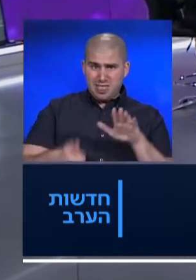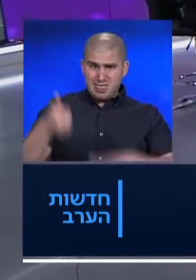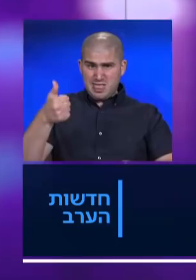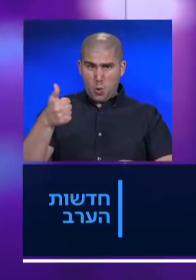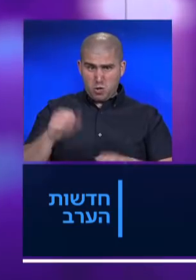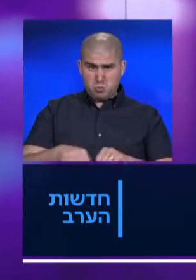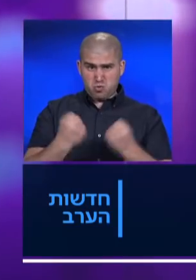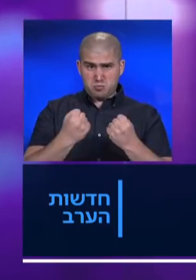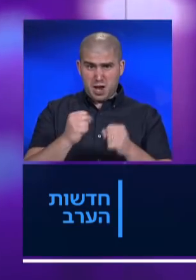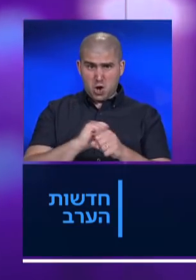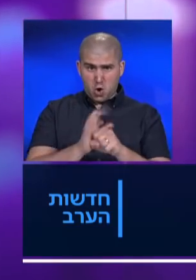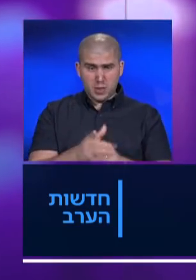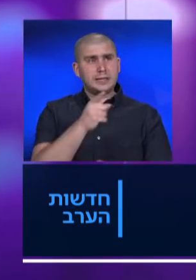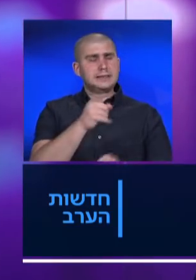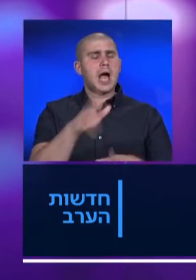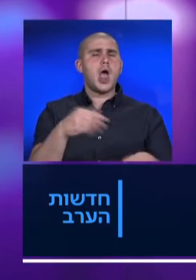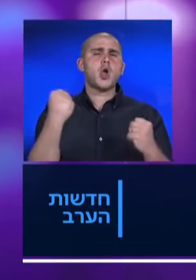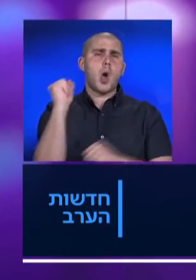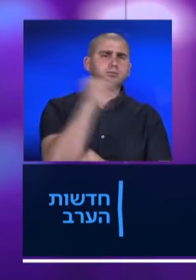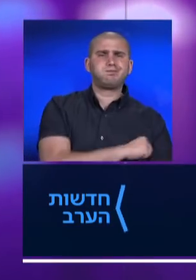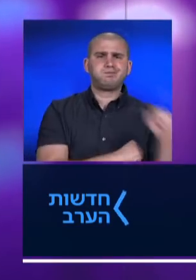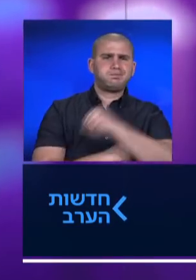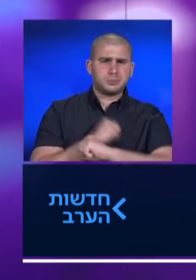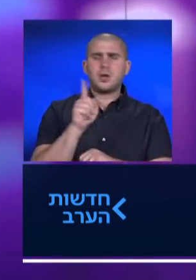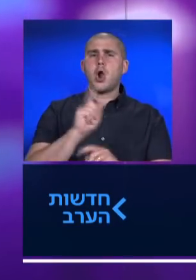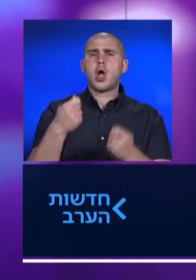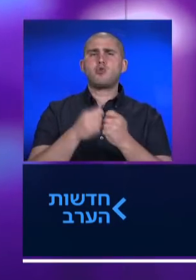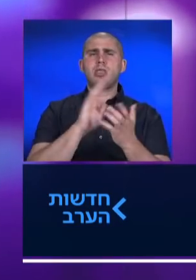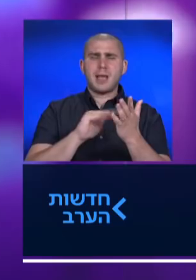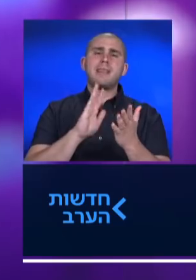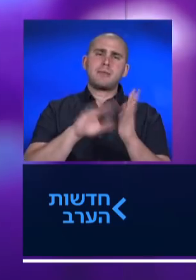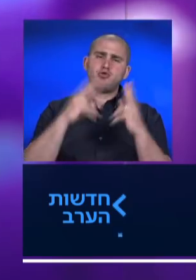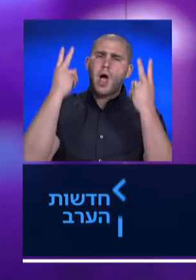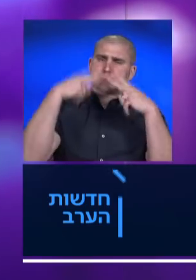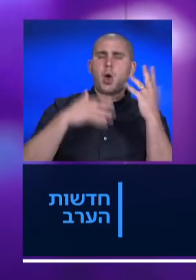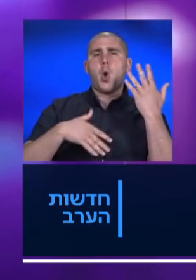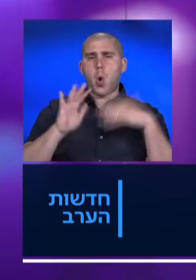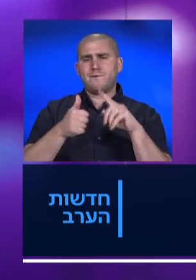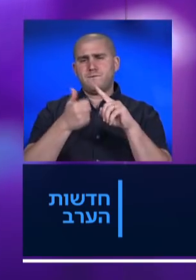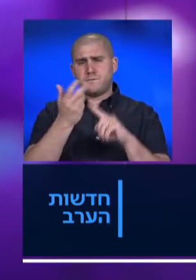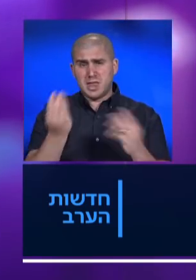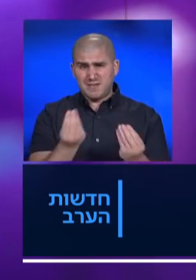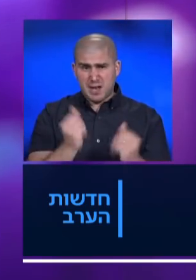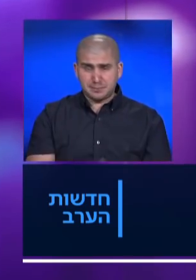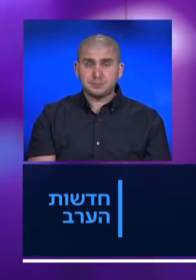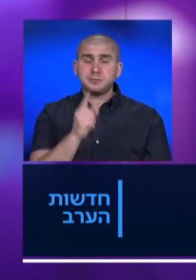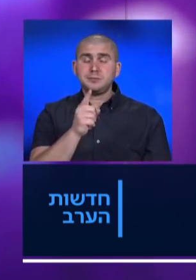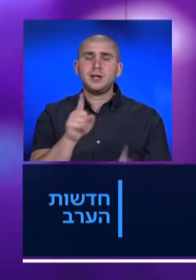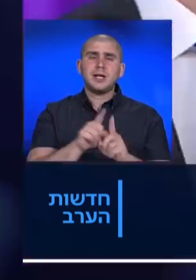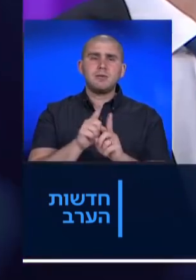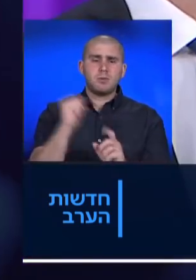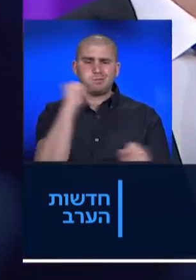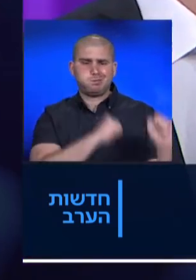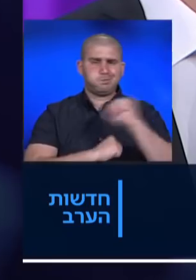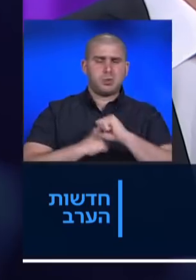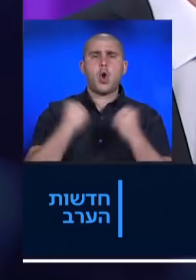שליטה ועל כוח, זה פחות קרב על תאריכים, בתאריכים יש פחות או יותר הסכמה לגבי רוב הדברים, זה קרב על שליטה ועל כוח. במשרד האוצר היו